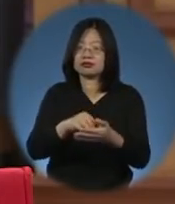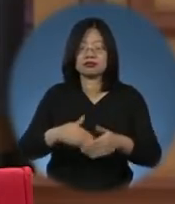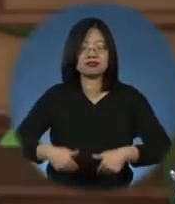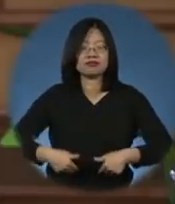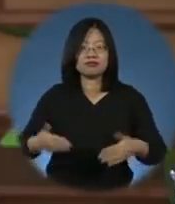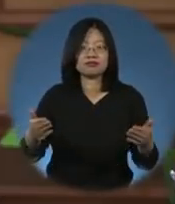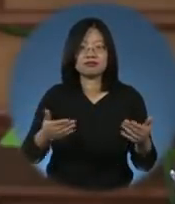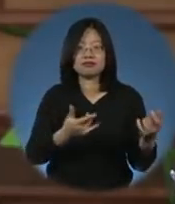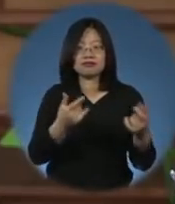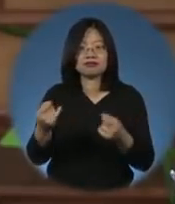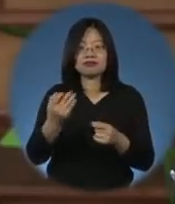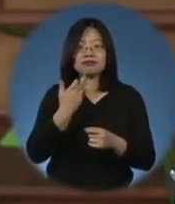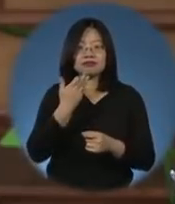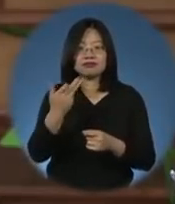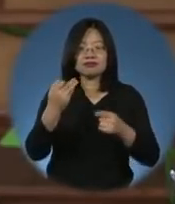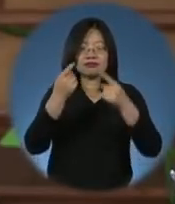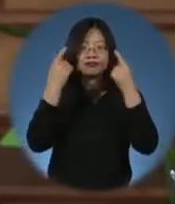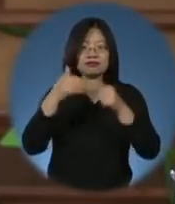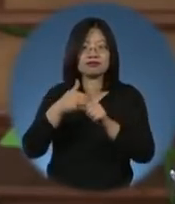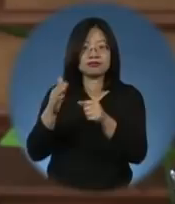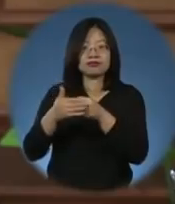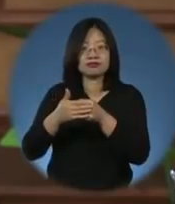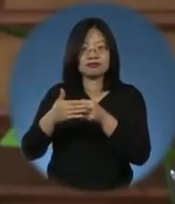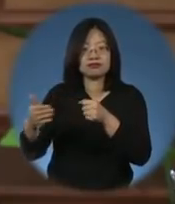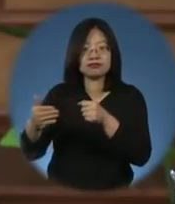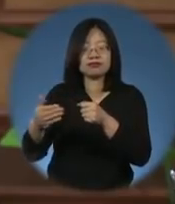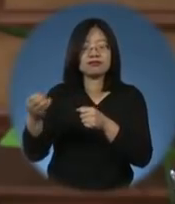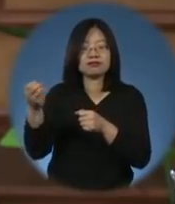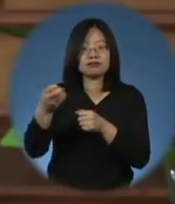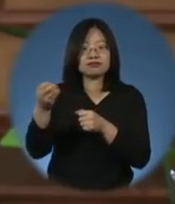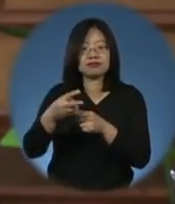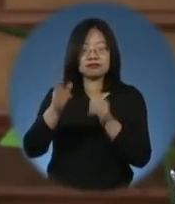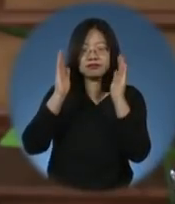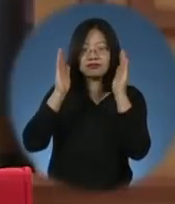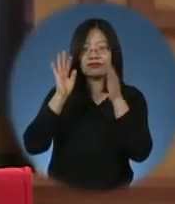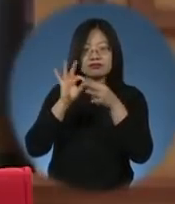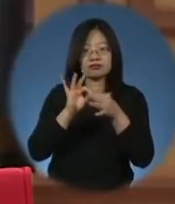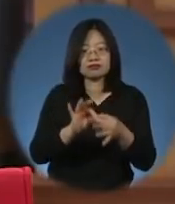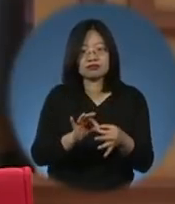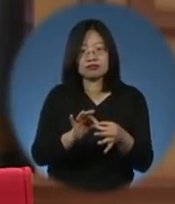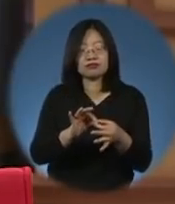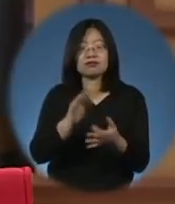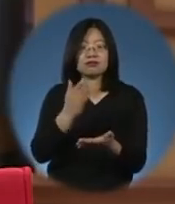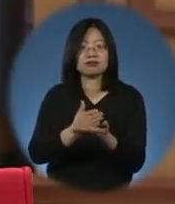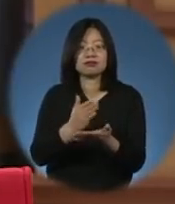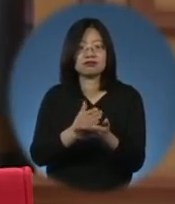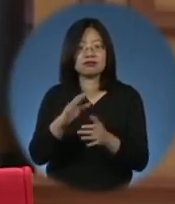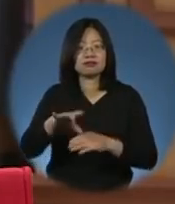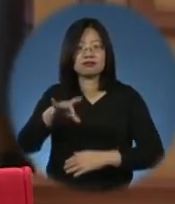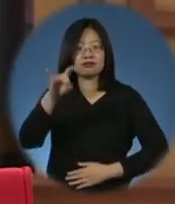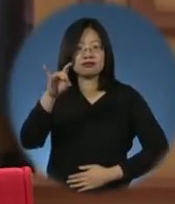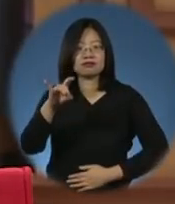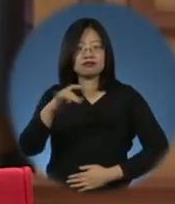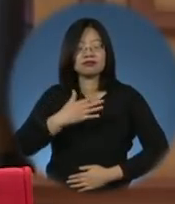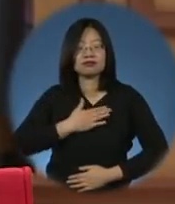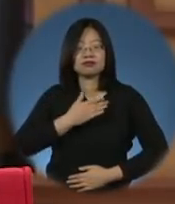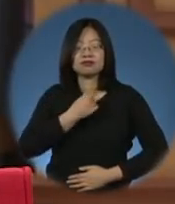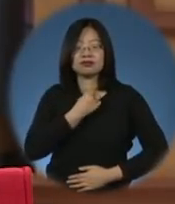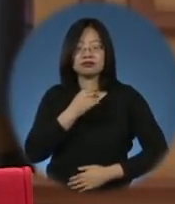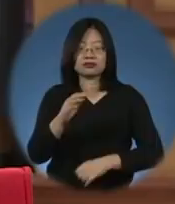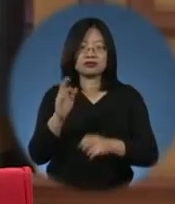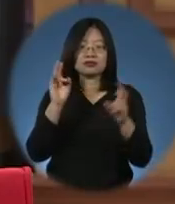지금은 모든 사람이 다 18세에 대학을 보내야 되기 때문에 재수도 하고 삼수도 하는데 반드시 그때 가지 말고 일단 먼저 자기가